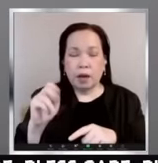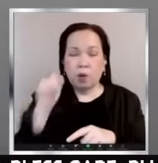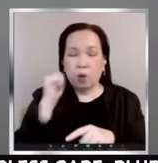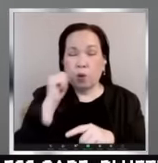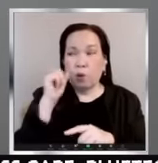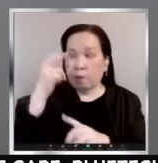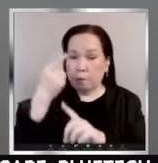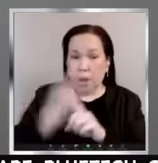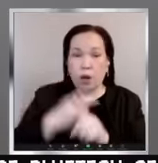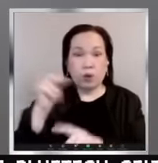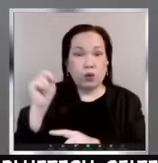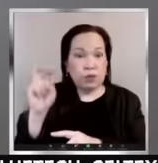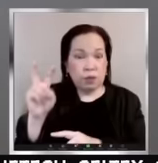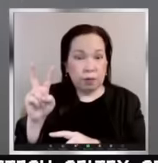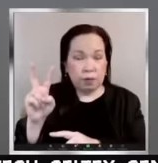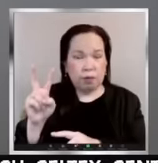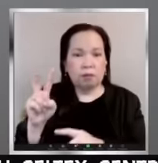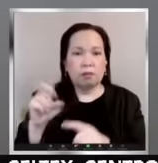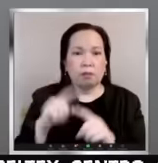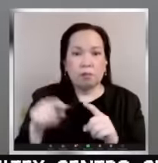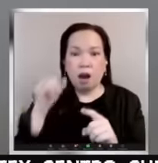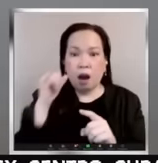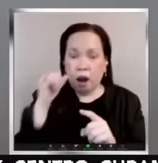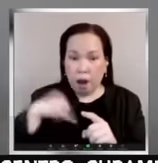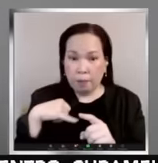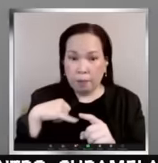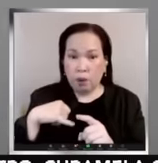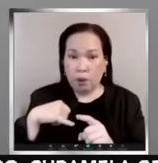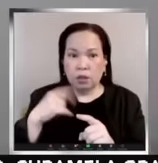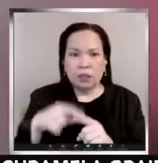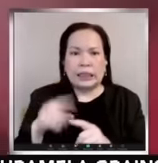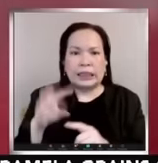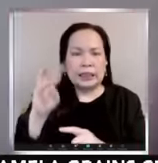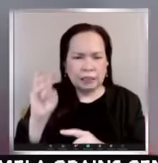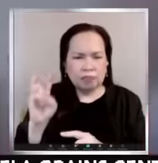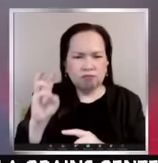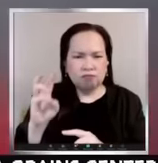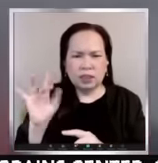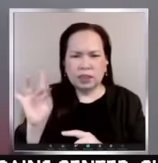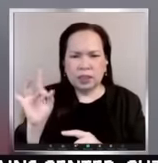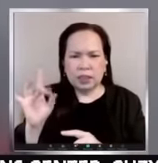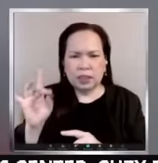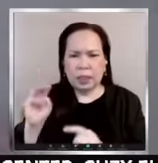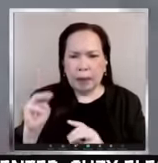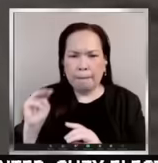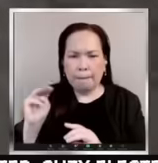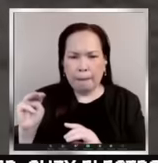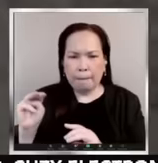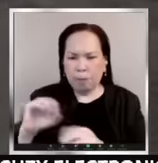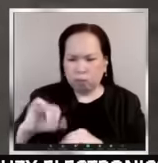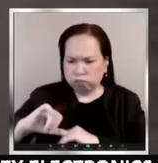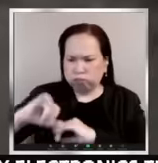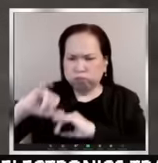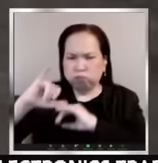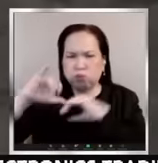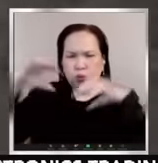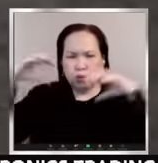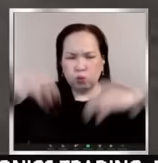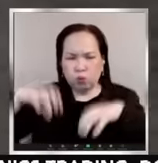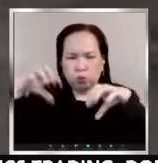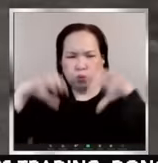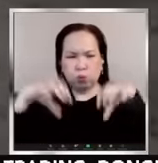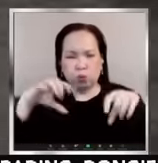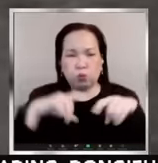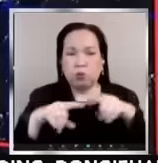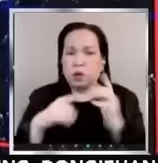kahapon, November 20, 618 millimeters na ulan ang bumuhos sa bayan sa loob lang ng